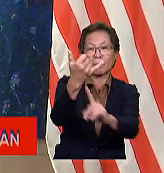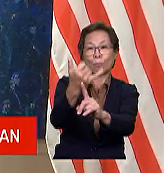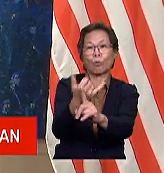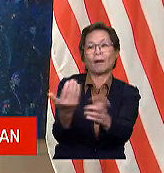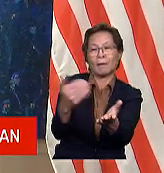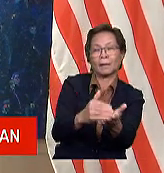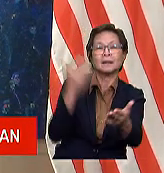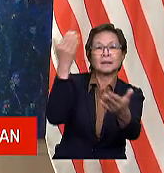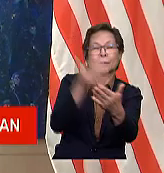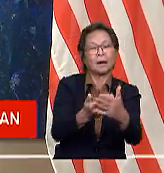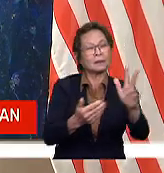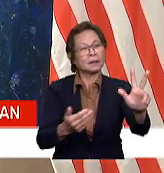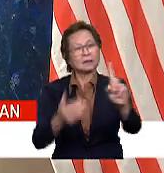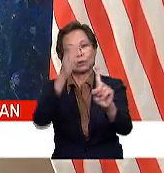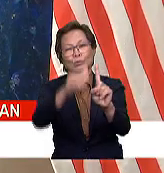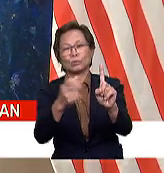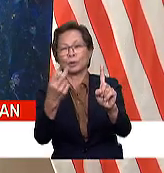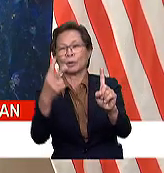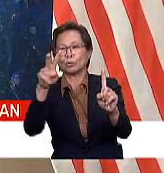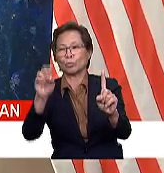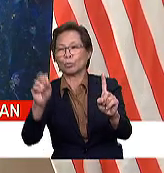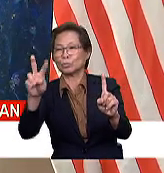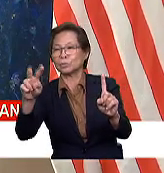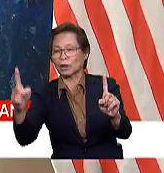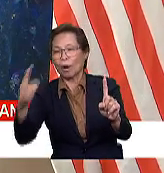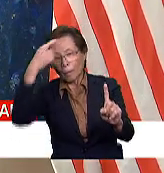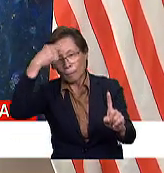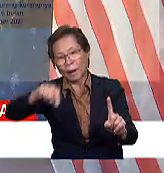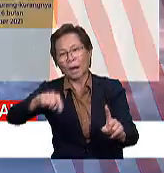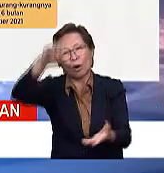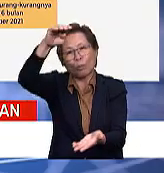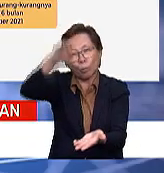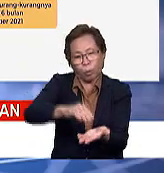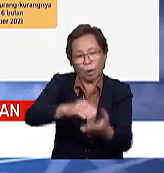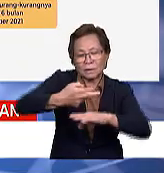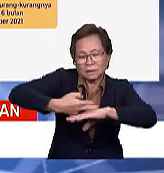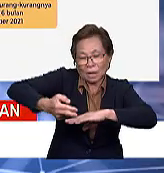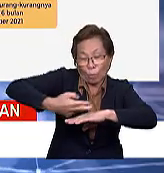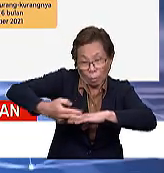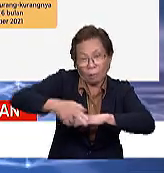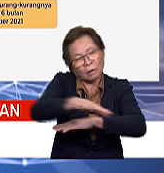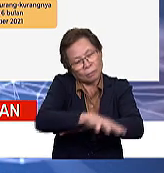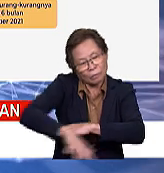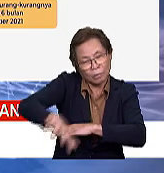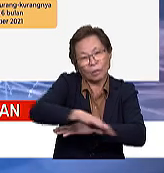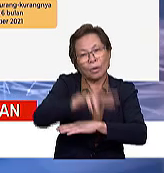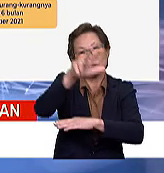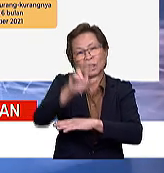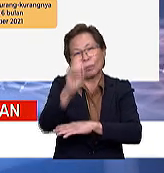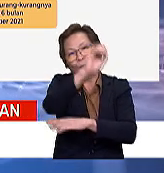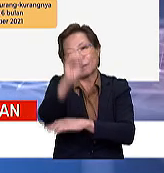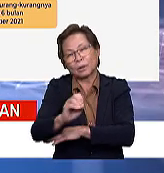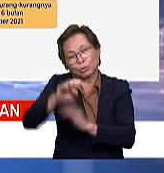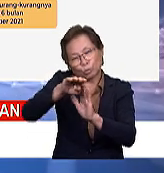sehingga 31-12-2012 satu bagi pengurangan sewa sekurang-kurangnya tiga